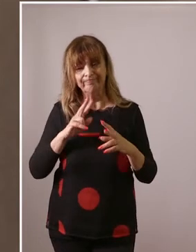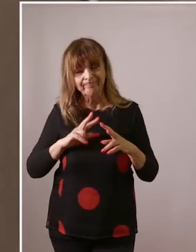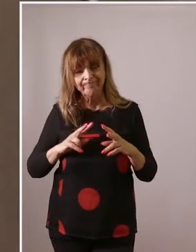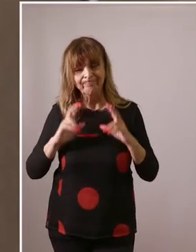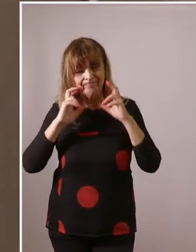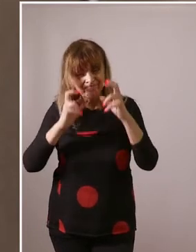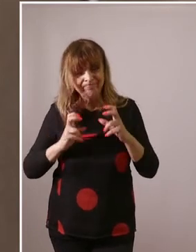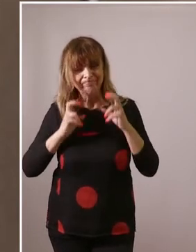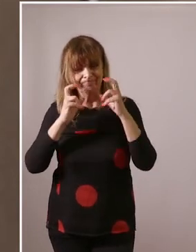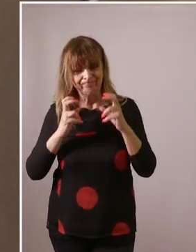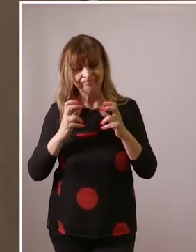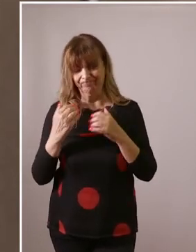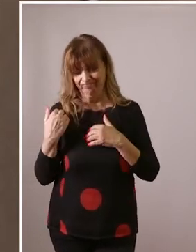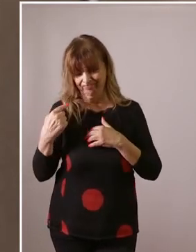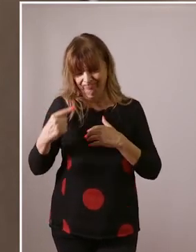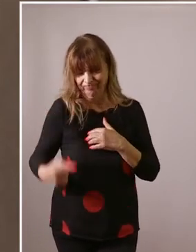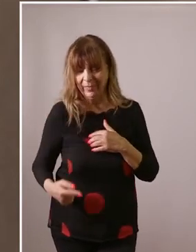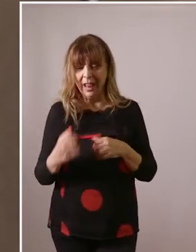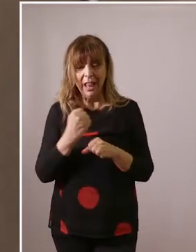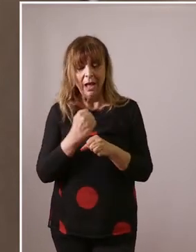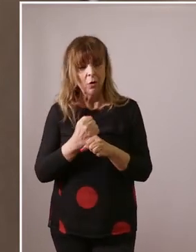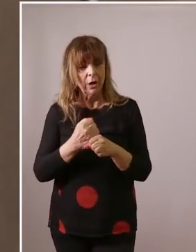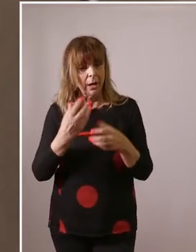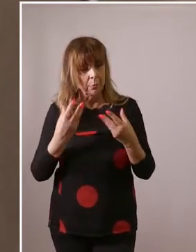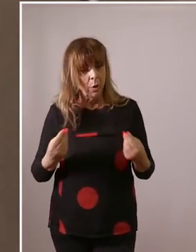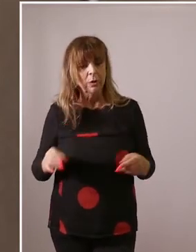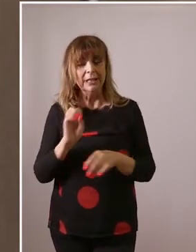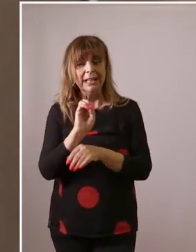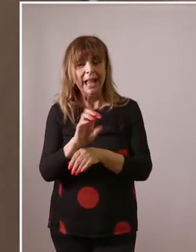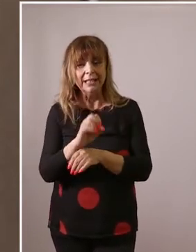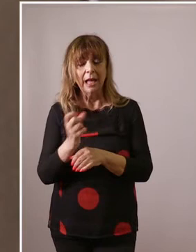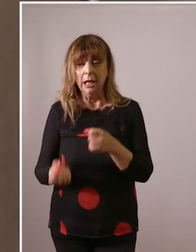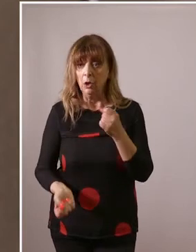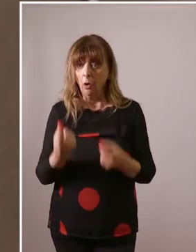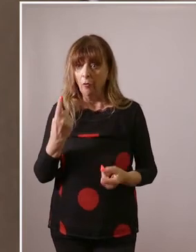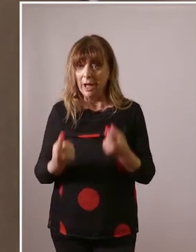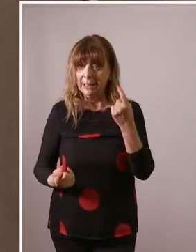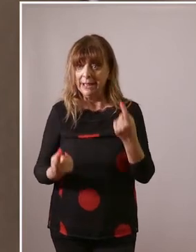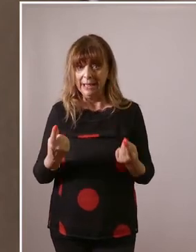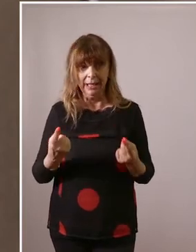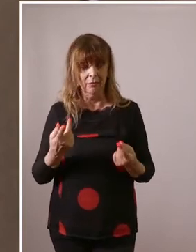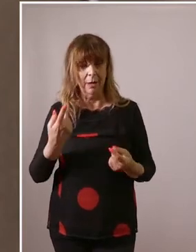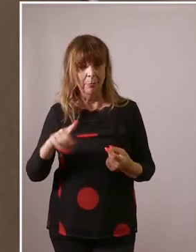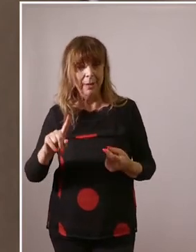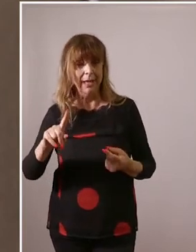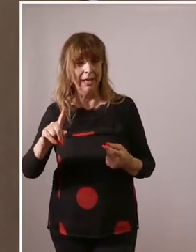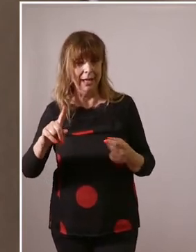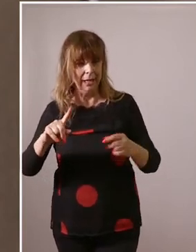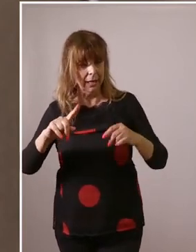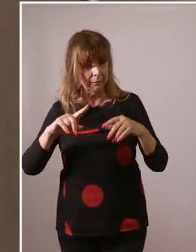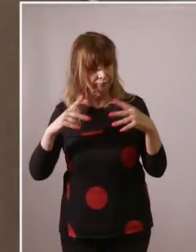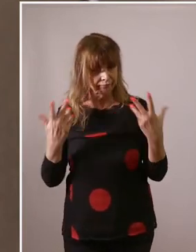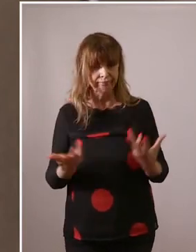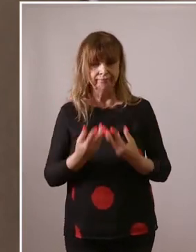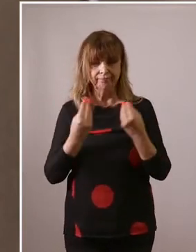ultimi anni di lavorare molto sulla didattica innovativa sulla valorizzazione di questa forma di didattica di